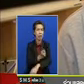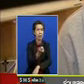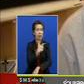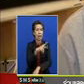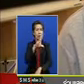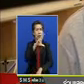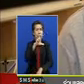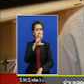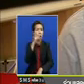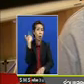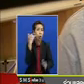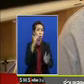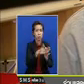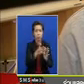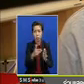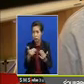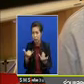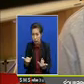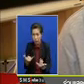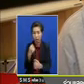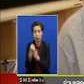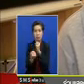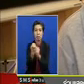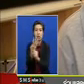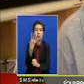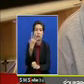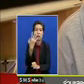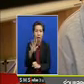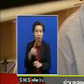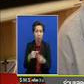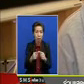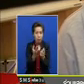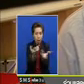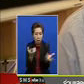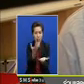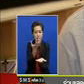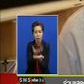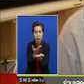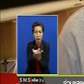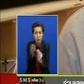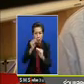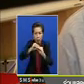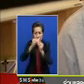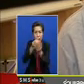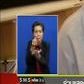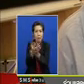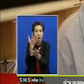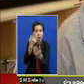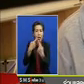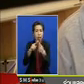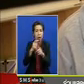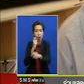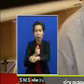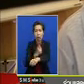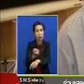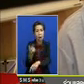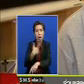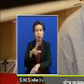าทจนถึงปัจจุบันนี้4ปีแล้วเราจะเห็นว่าค่าครองชีพมันก็สูงขึ้นเรื่อยๆแล้วก็ค่าจ้างมันก็ไม่ได้ถูกปรับ